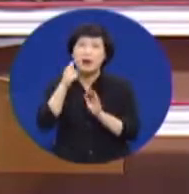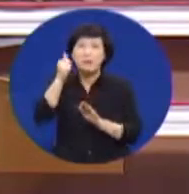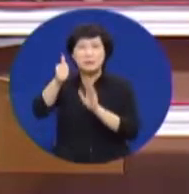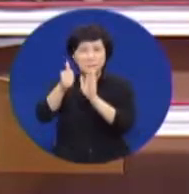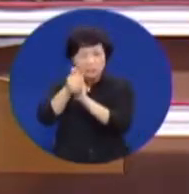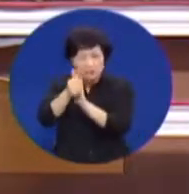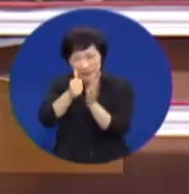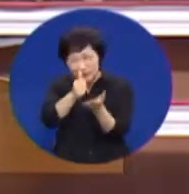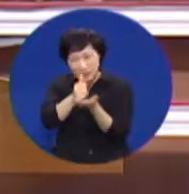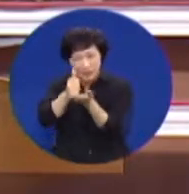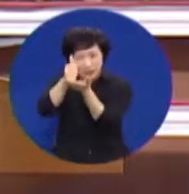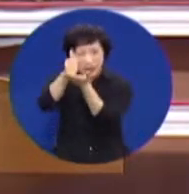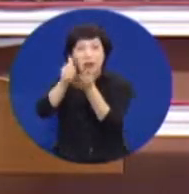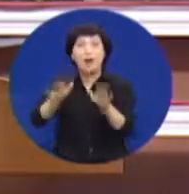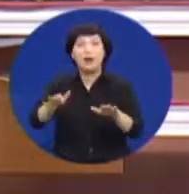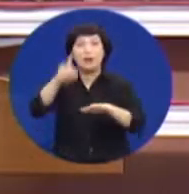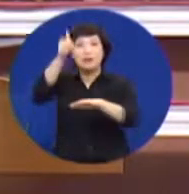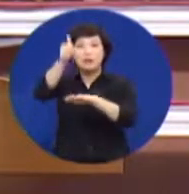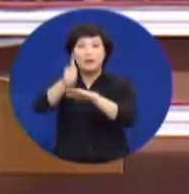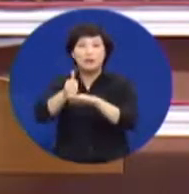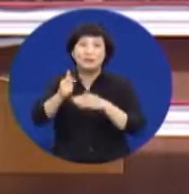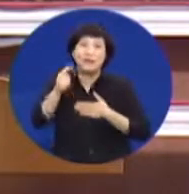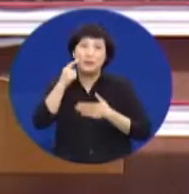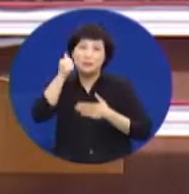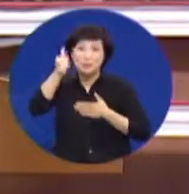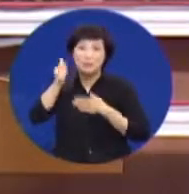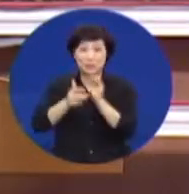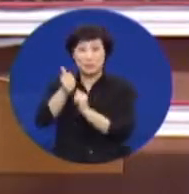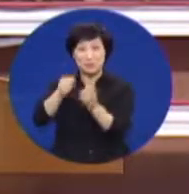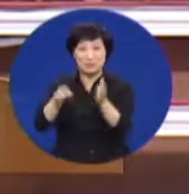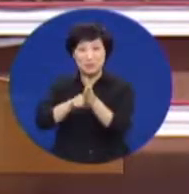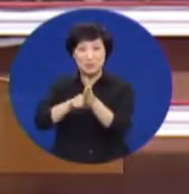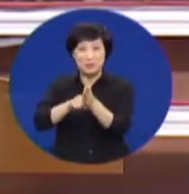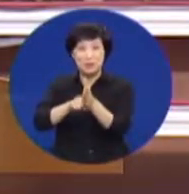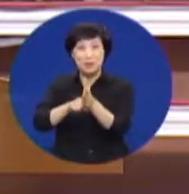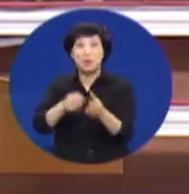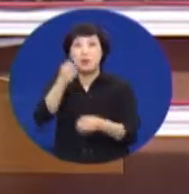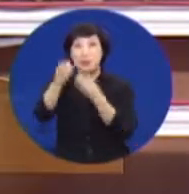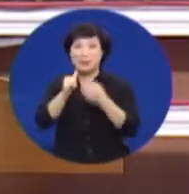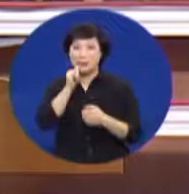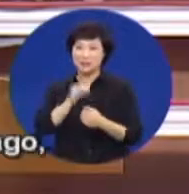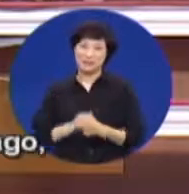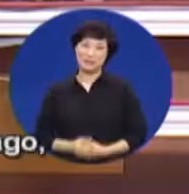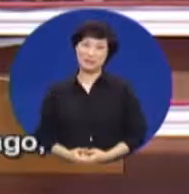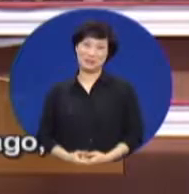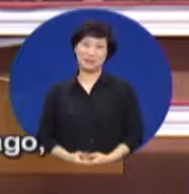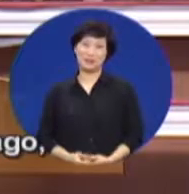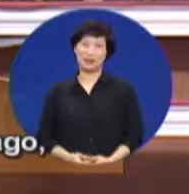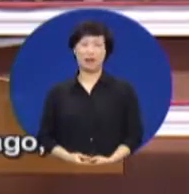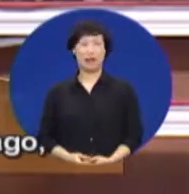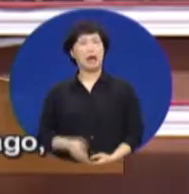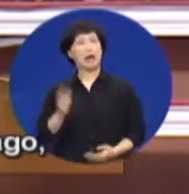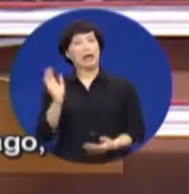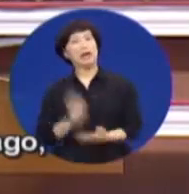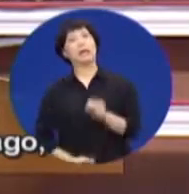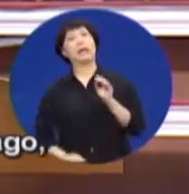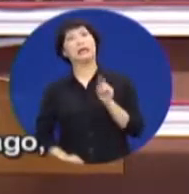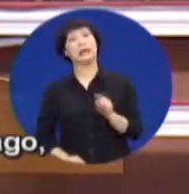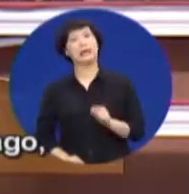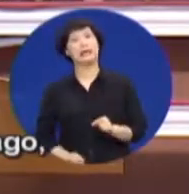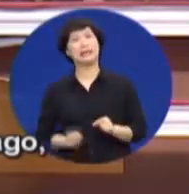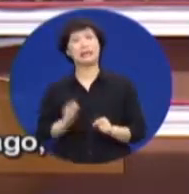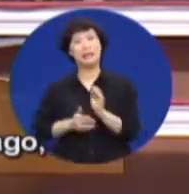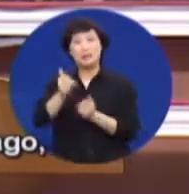풀어가면서 결국은 예수 믿고 오시는 말씀이 뭐라고 그러시느냐. 야, 내가